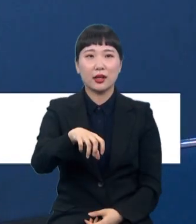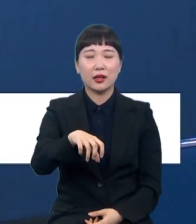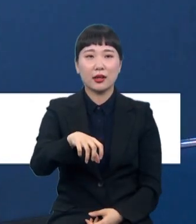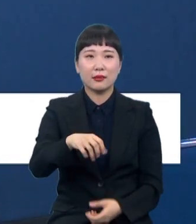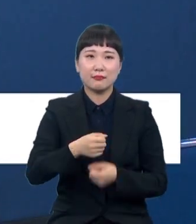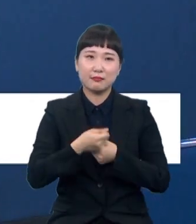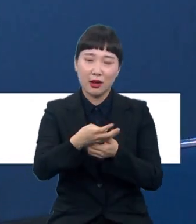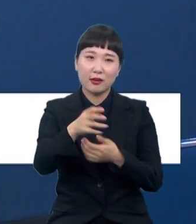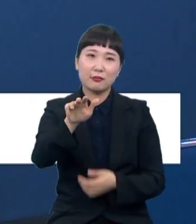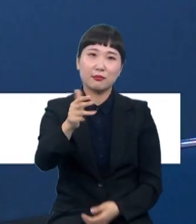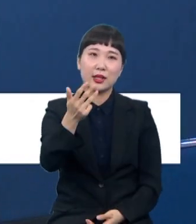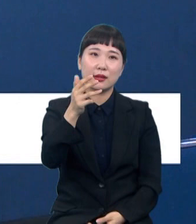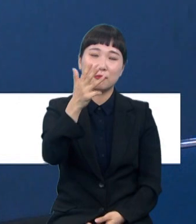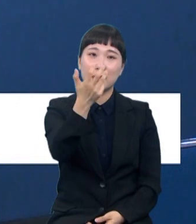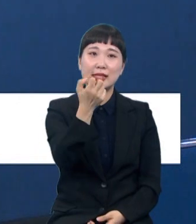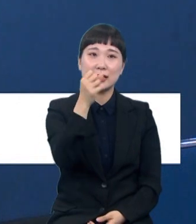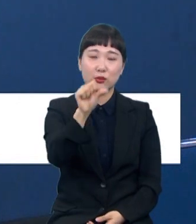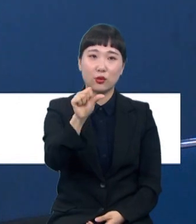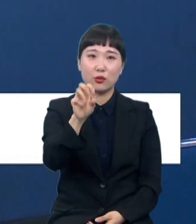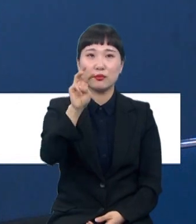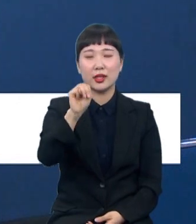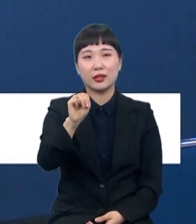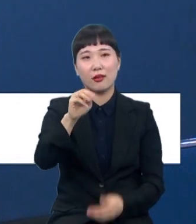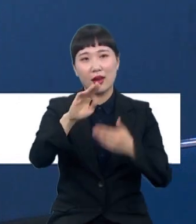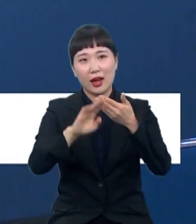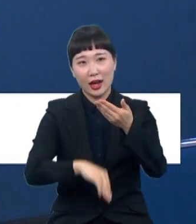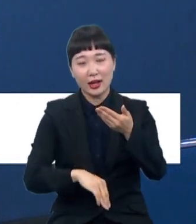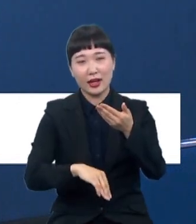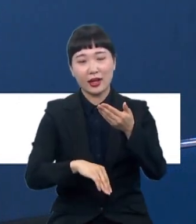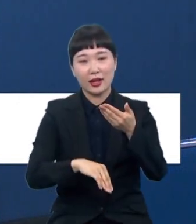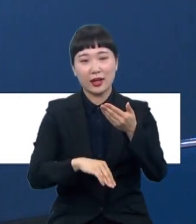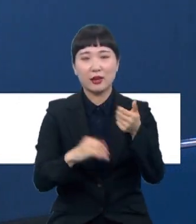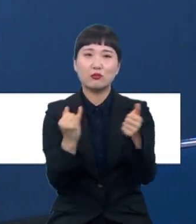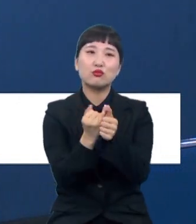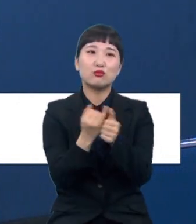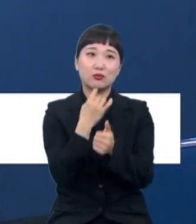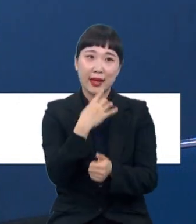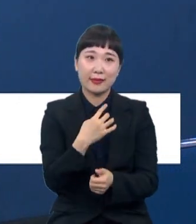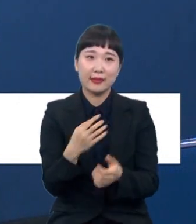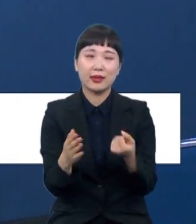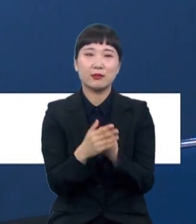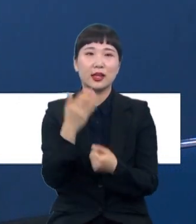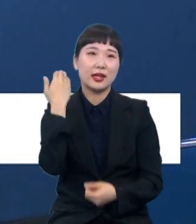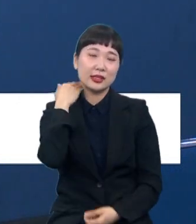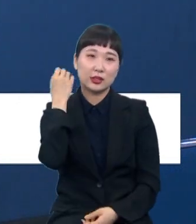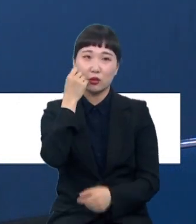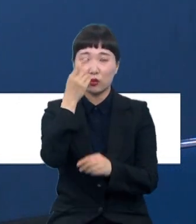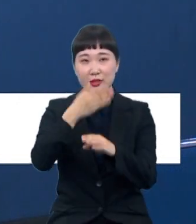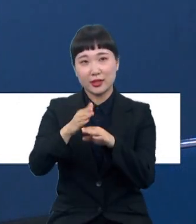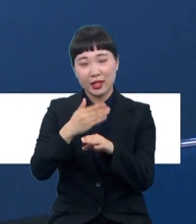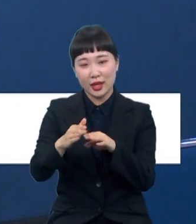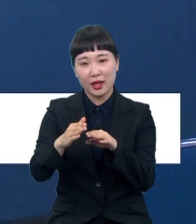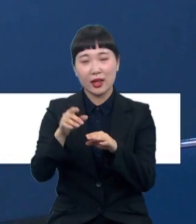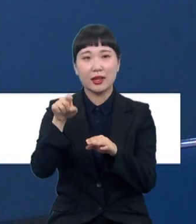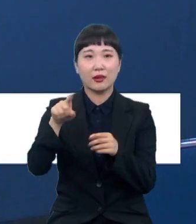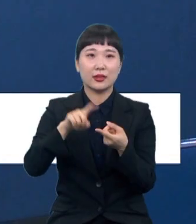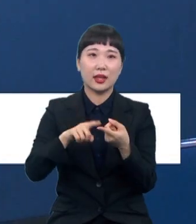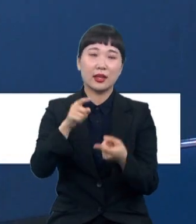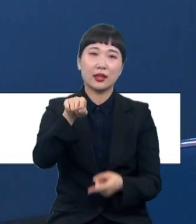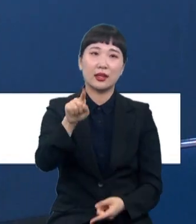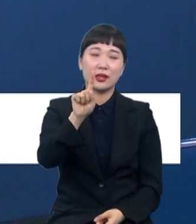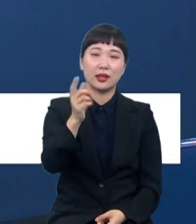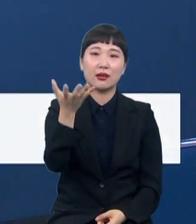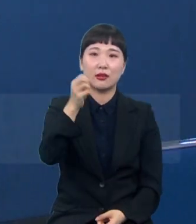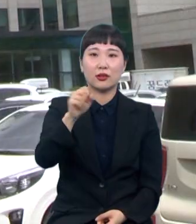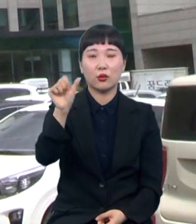이하인 주택에 거주하시는 부부가 대상이 되고요. 전월세 자금 대출 금액이 1억 5천 이하인 가구가 해당이